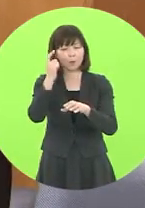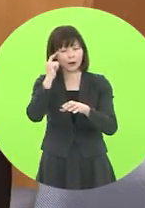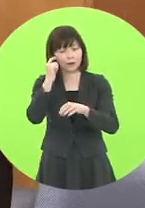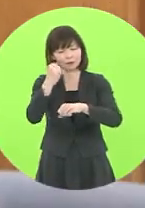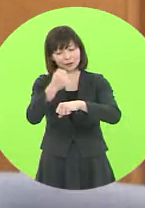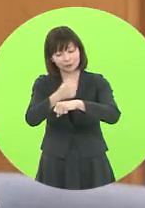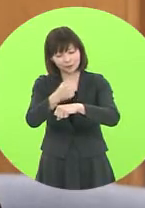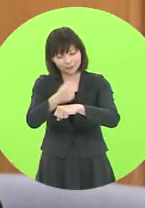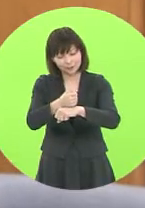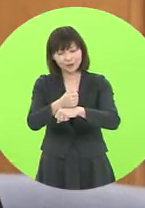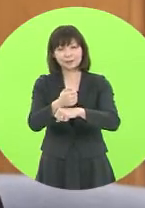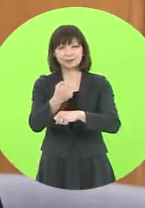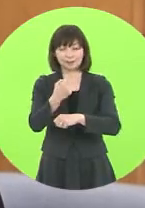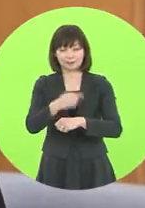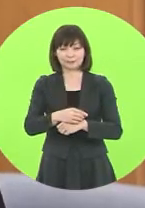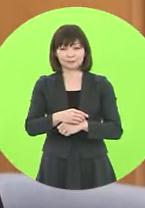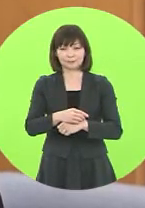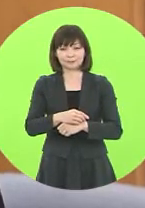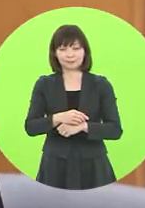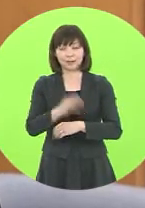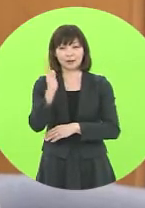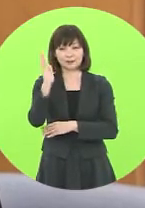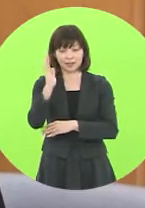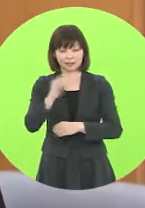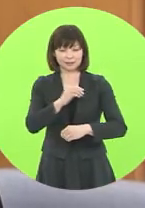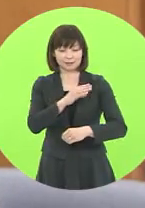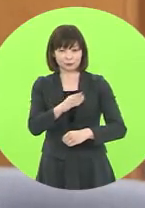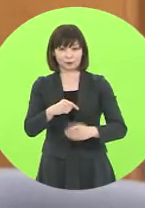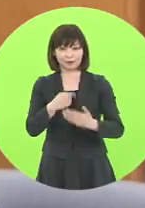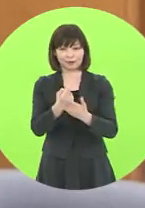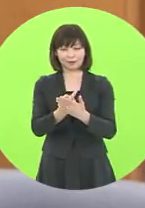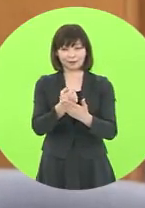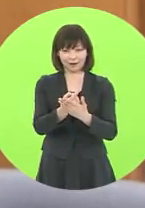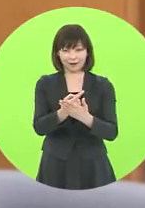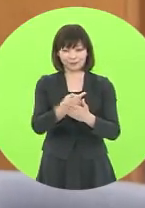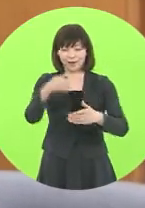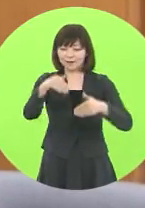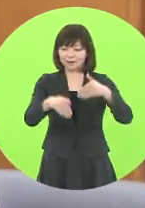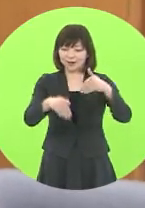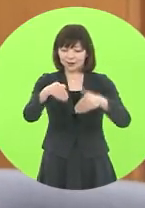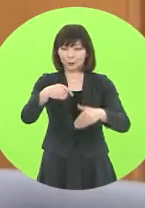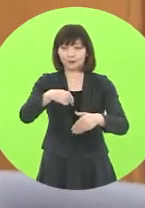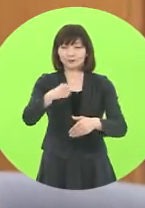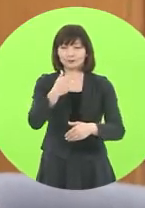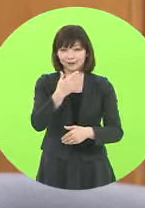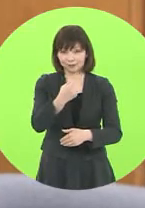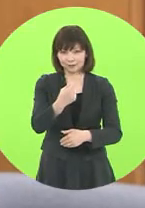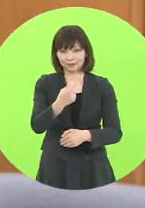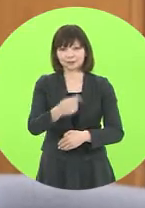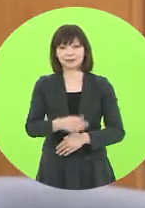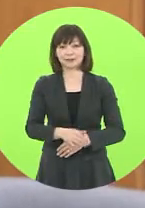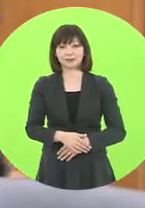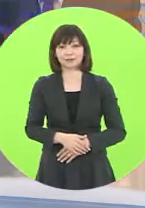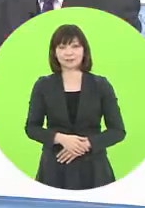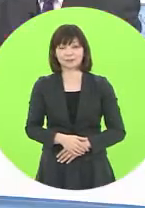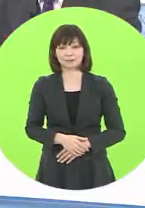でした。 政治とかに積極的に参加して選挙とかにも行くようにしたいと思いました。